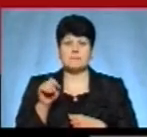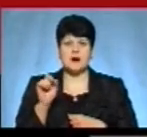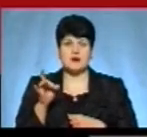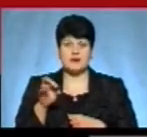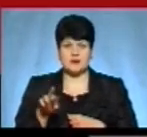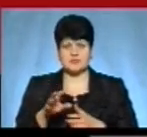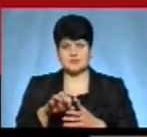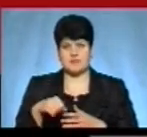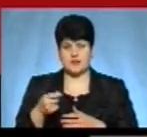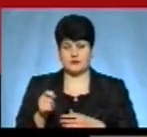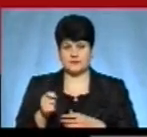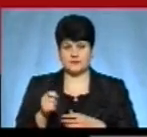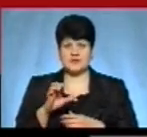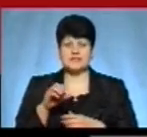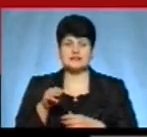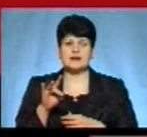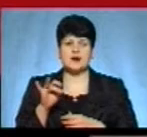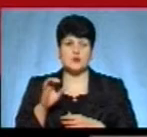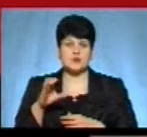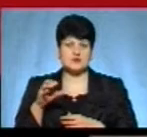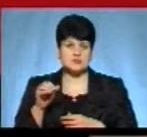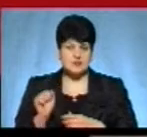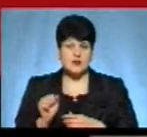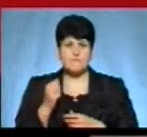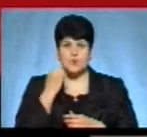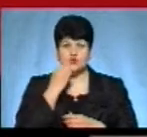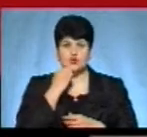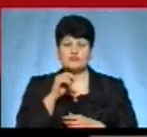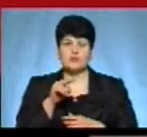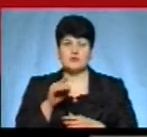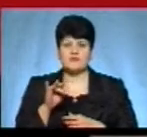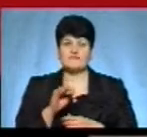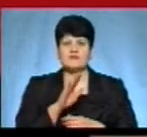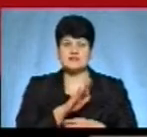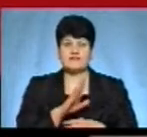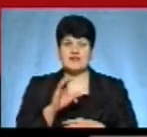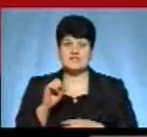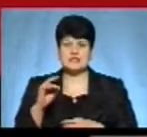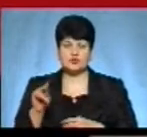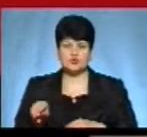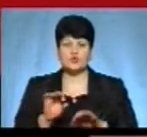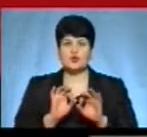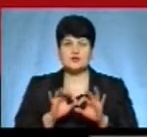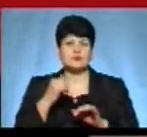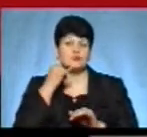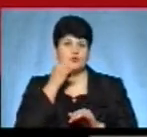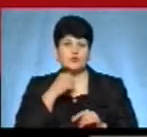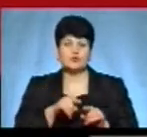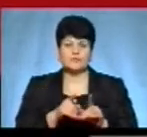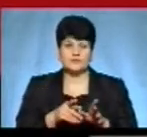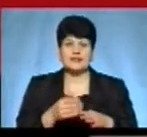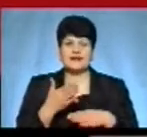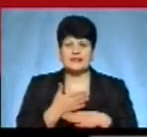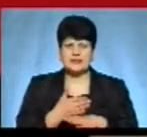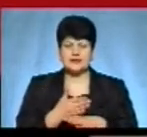ключі. Староста храму Покрови Божої Матері Московського патріархату Василь Васильчук телефоном коментує цю ситуацію так. Є